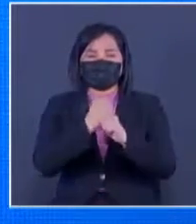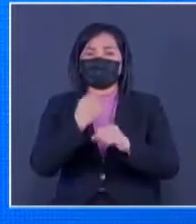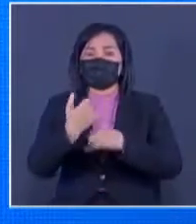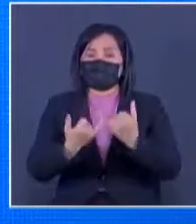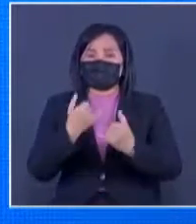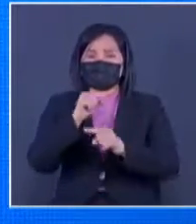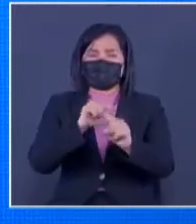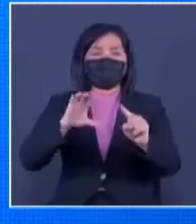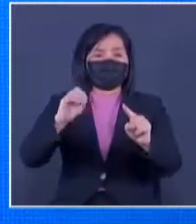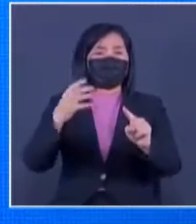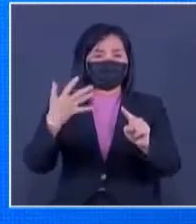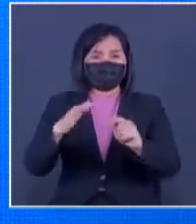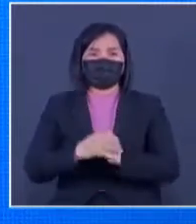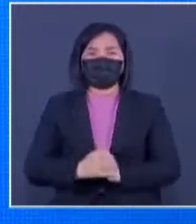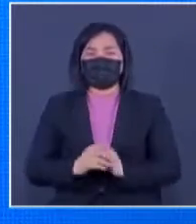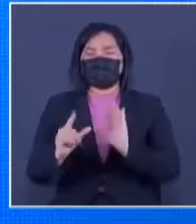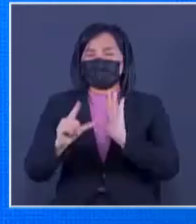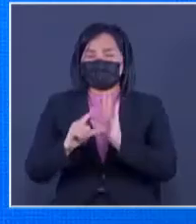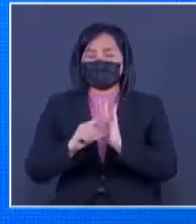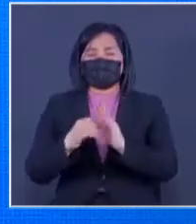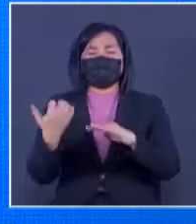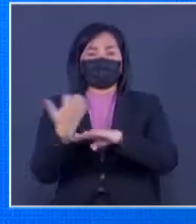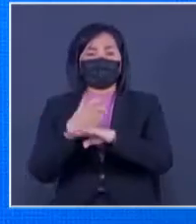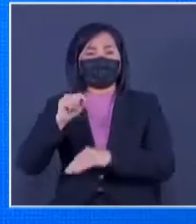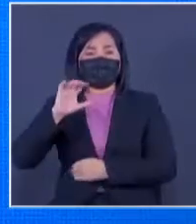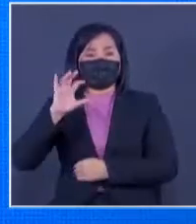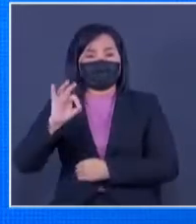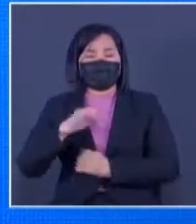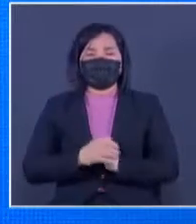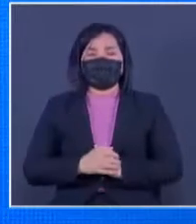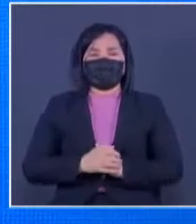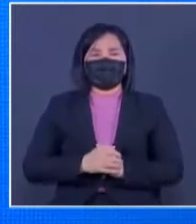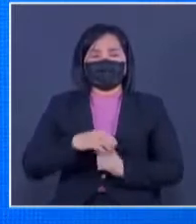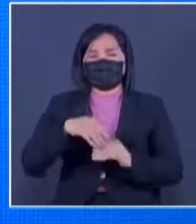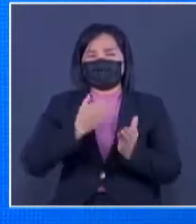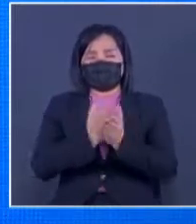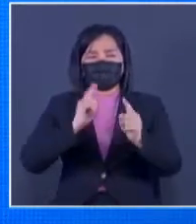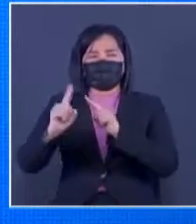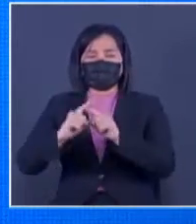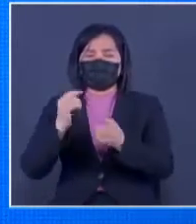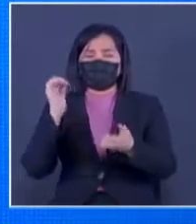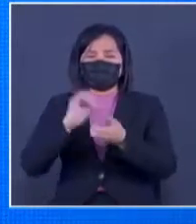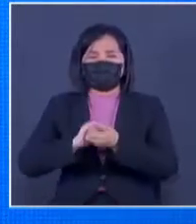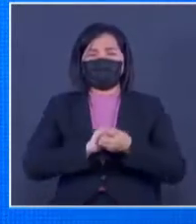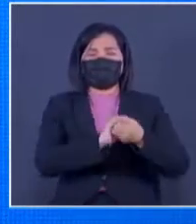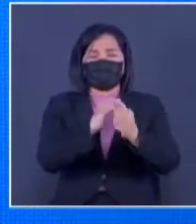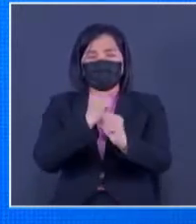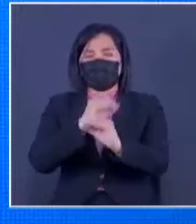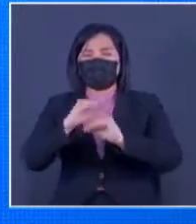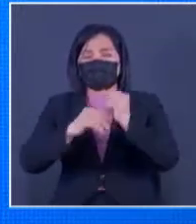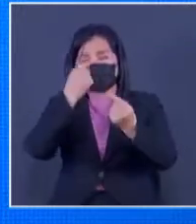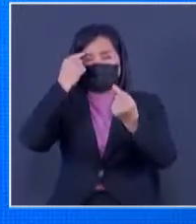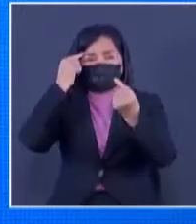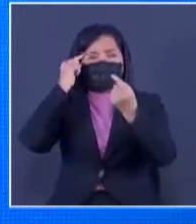ถึงครึ่งทางแล้วครับทางโลตัสโมโน29แล้วก็พันธมิตรอีกหลากหลายนะครับก็ยังคงเดินหน้าโครงการเพื่อช่ว